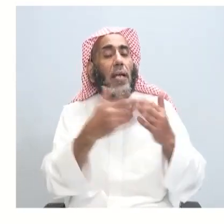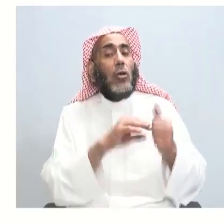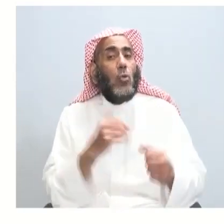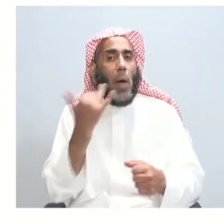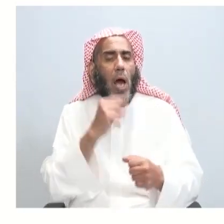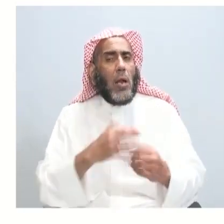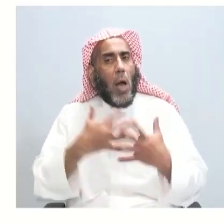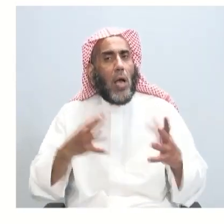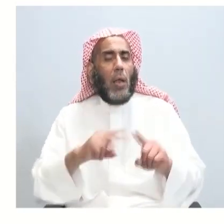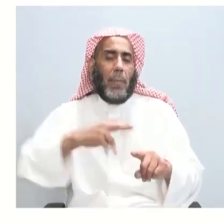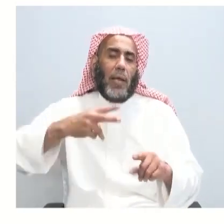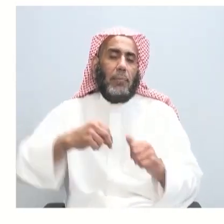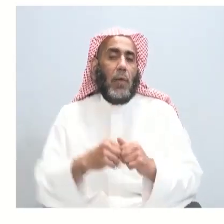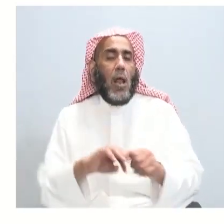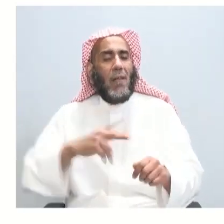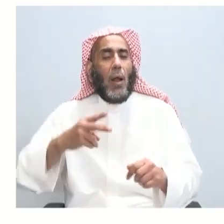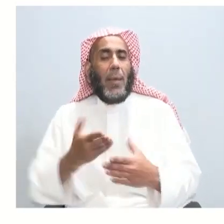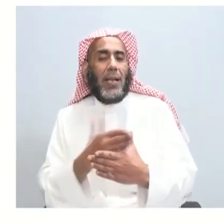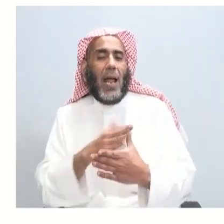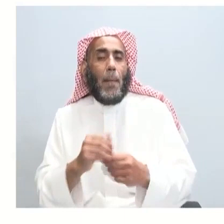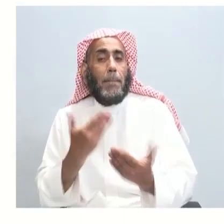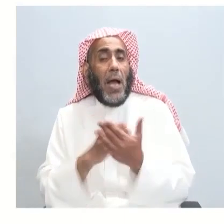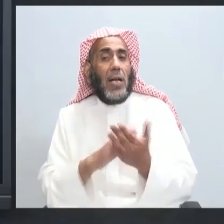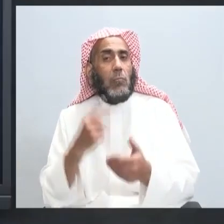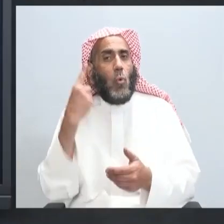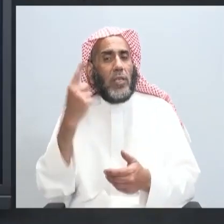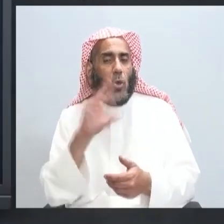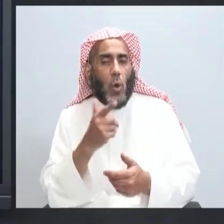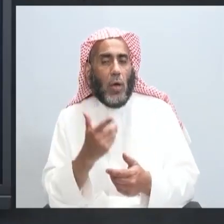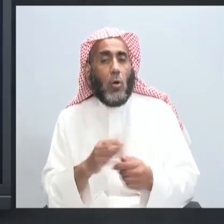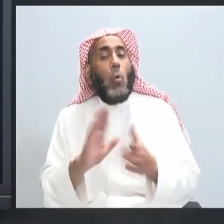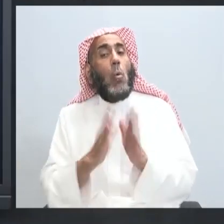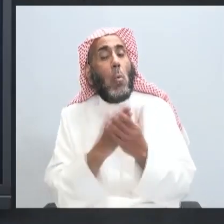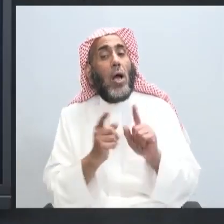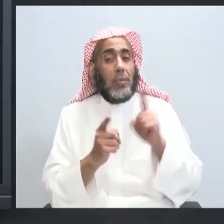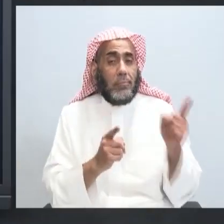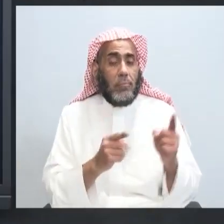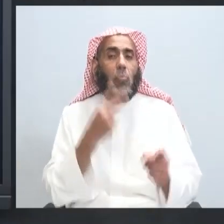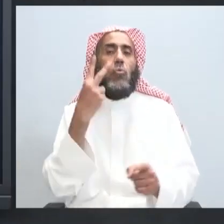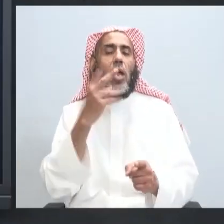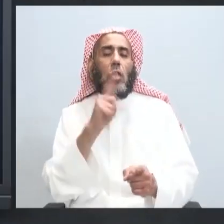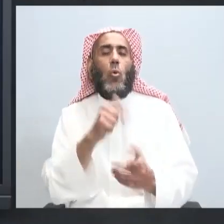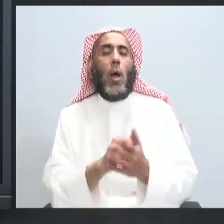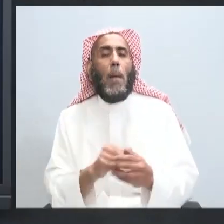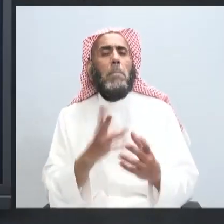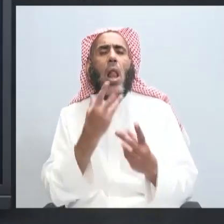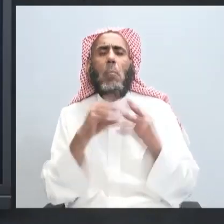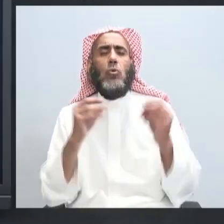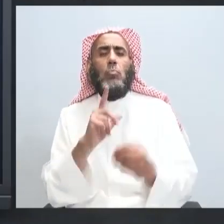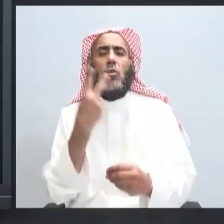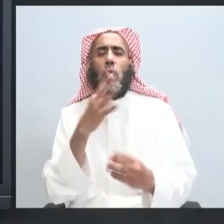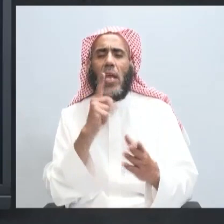غيرهم وعرفت الفرق المعاجم هناك معاجم احاديه اللغه هناك معاجم ثنائيه اللغه ما المقصود بثنائيه